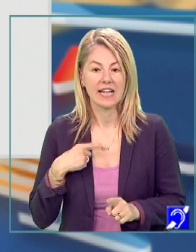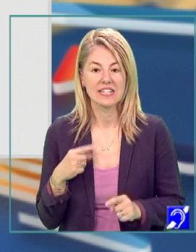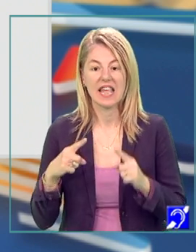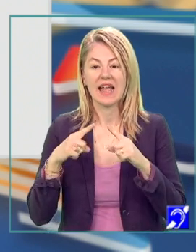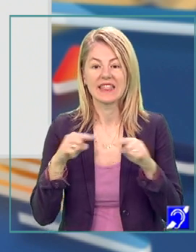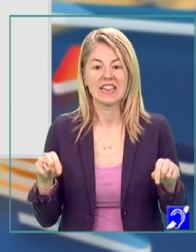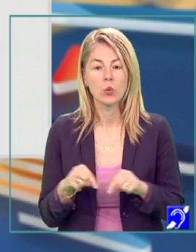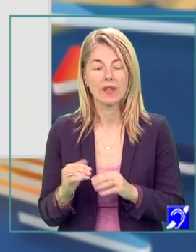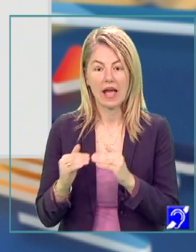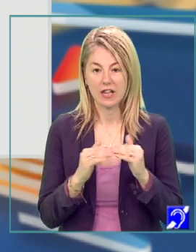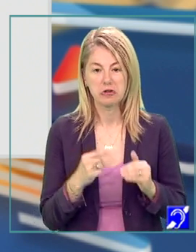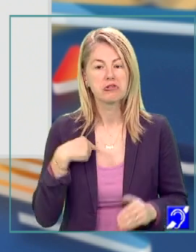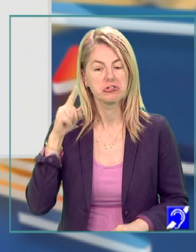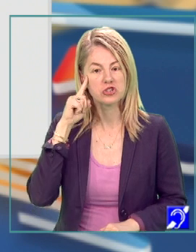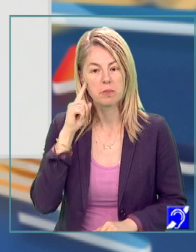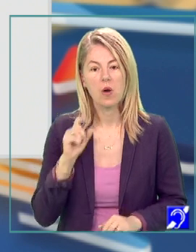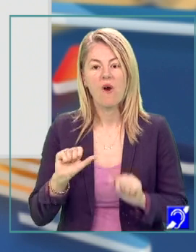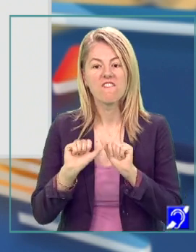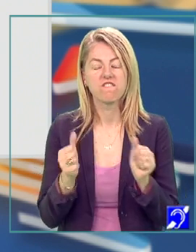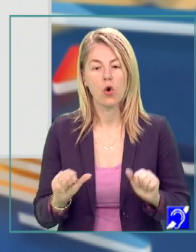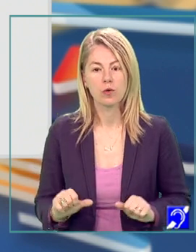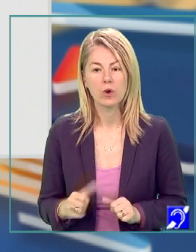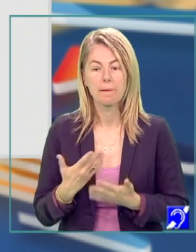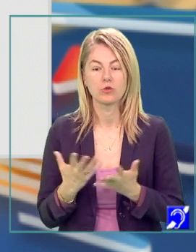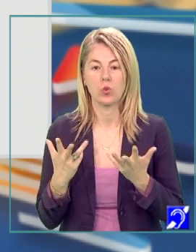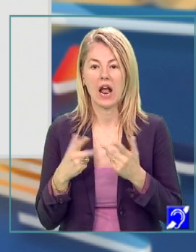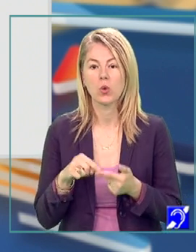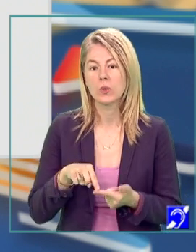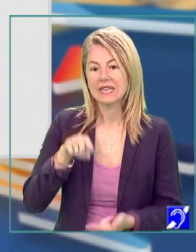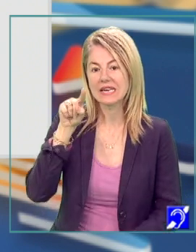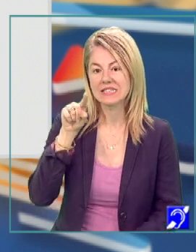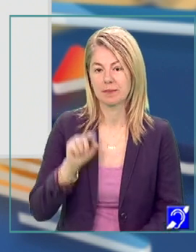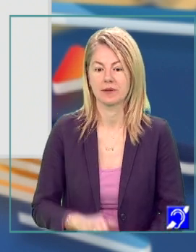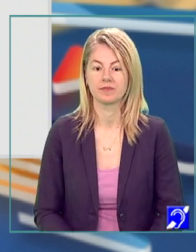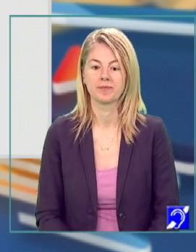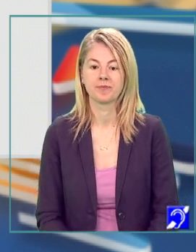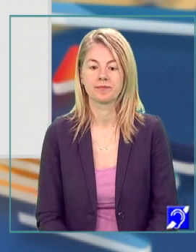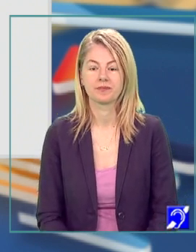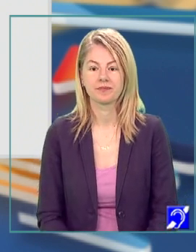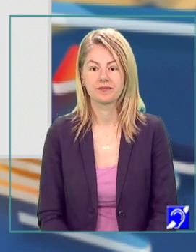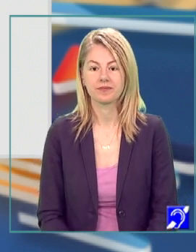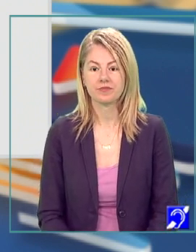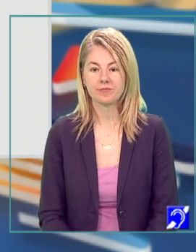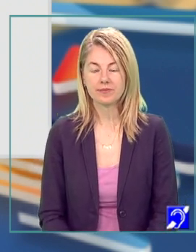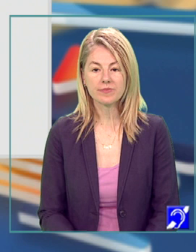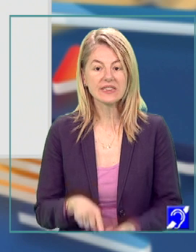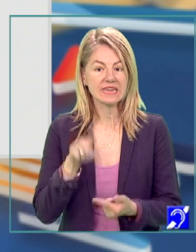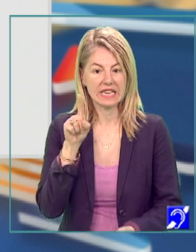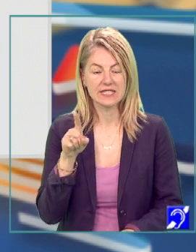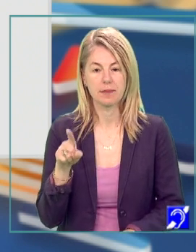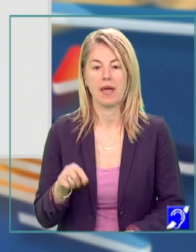triunghi echilateral, noi știm o formulă pentru calculul înălțimii triunghiului echilateral. Și anume,